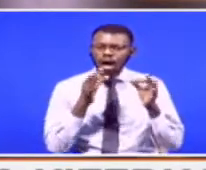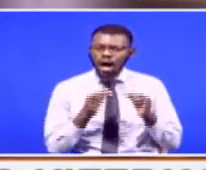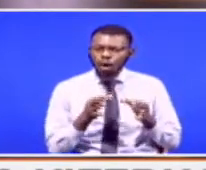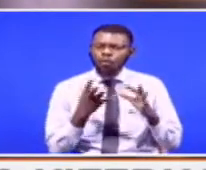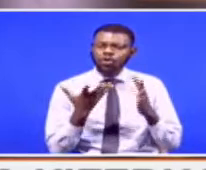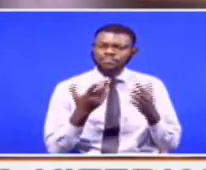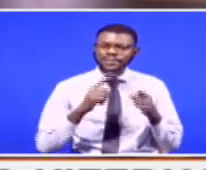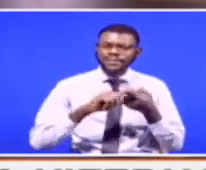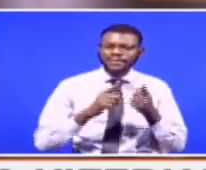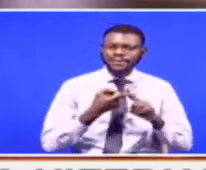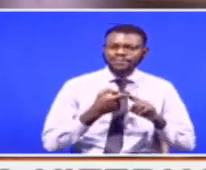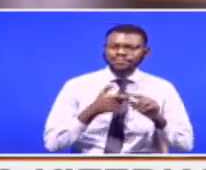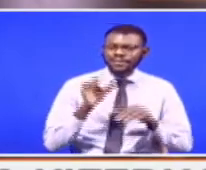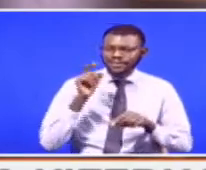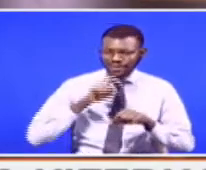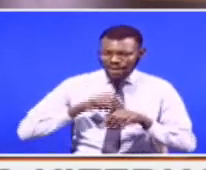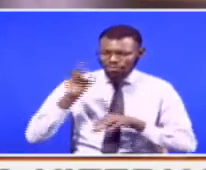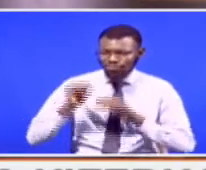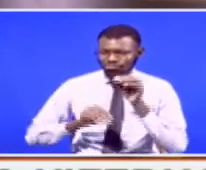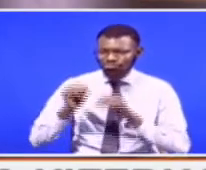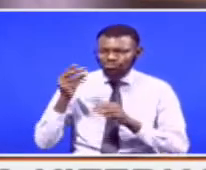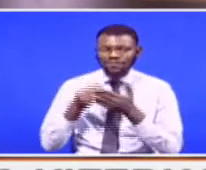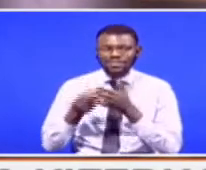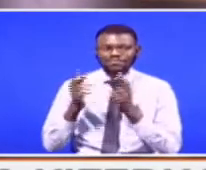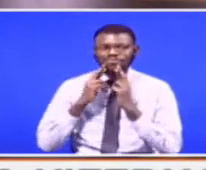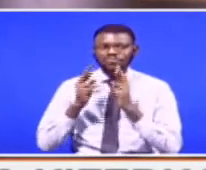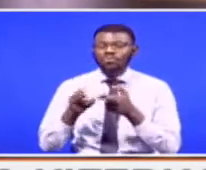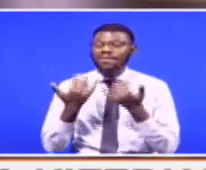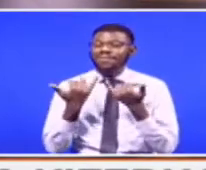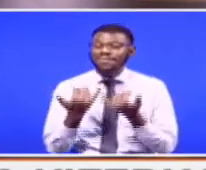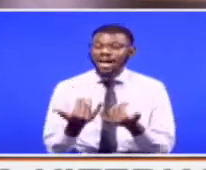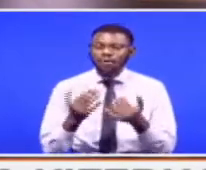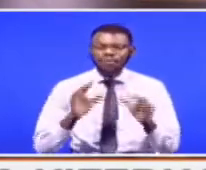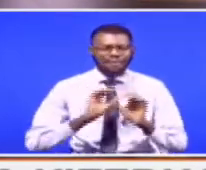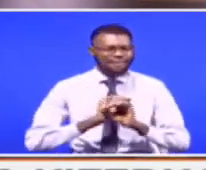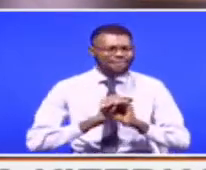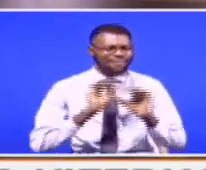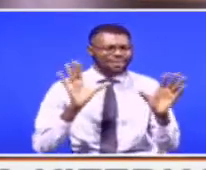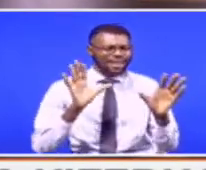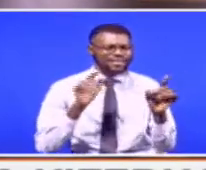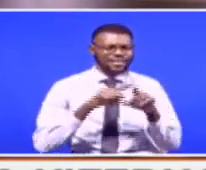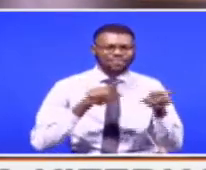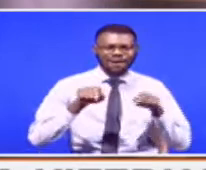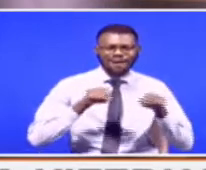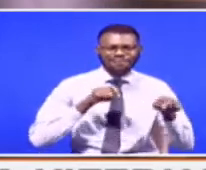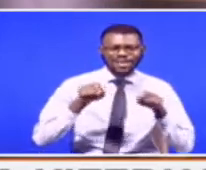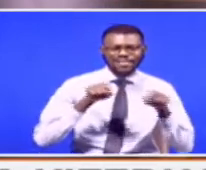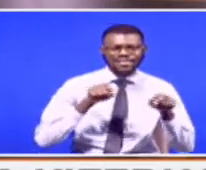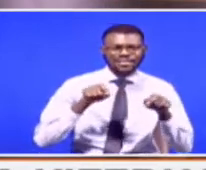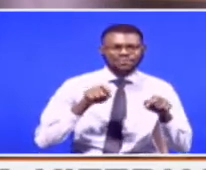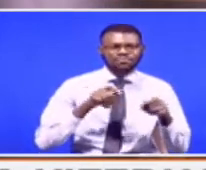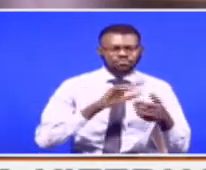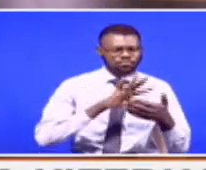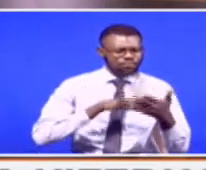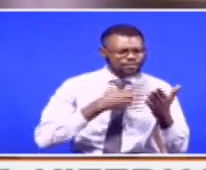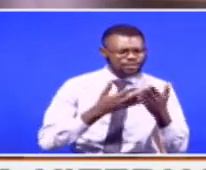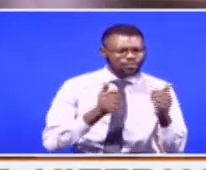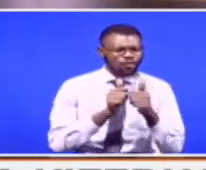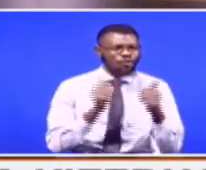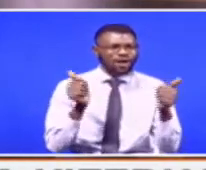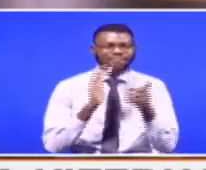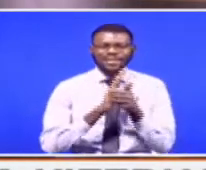of the financial report. This has enhanced transparency and governance in schemes, ensured